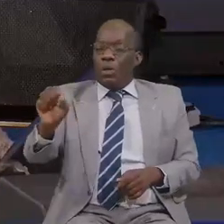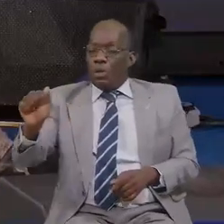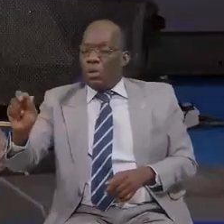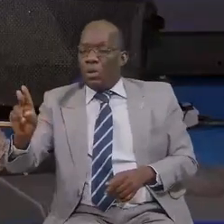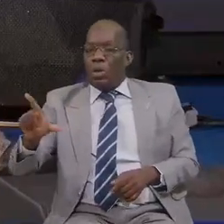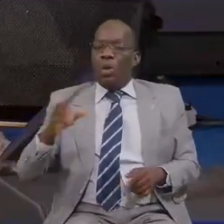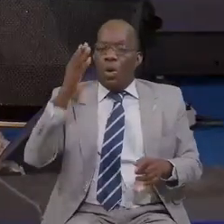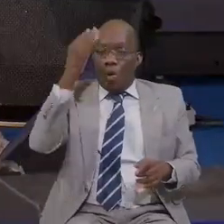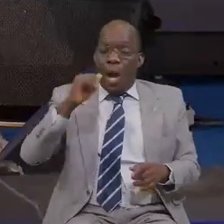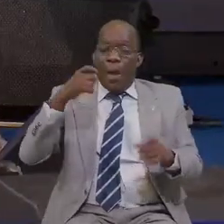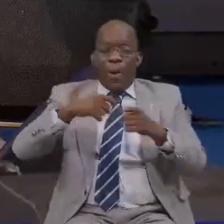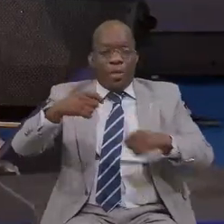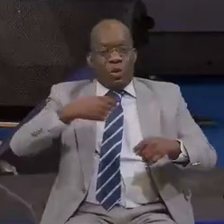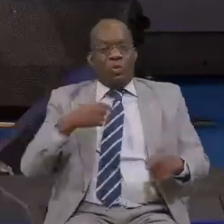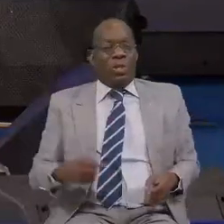Qui es-tu, Seigneur?